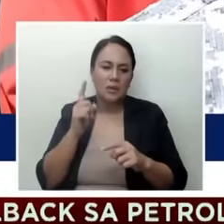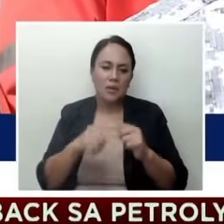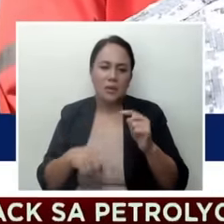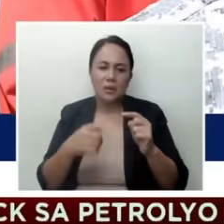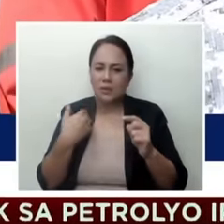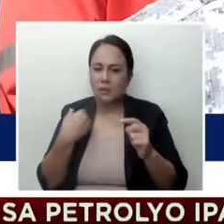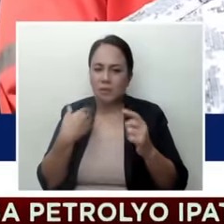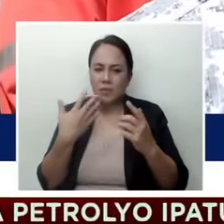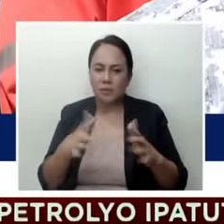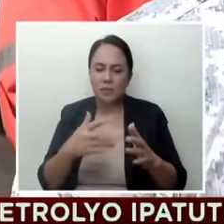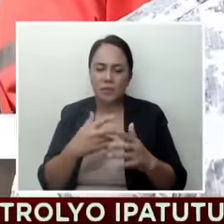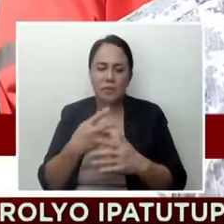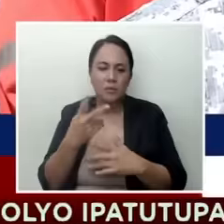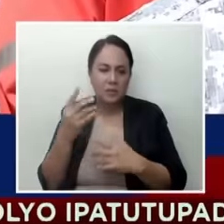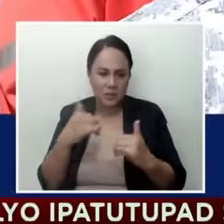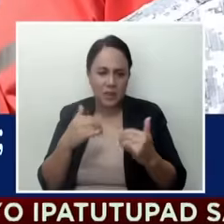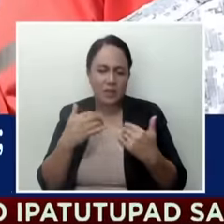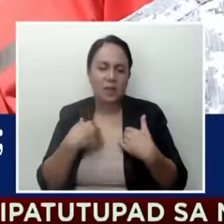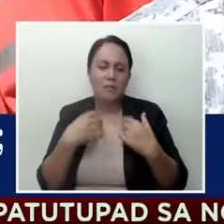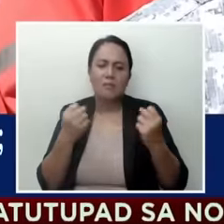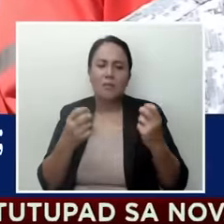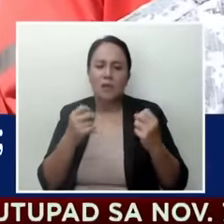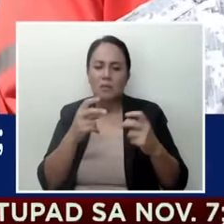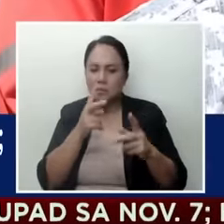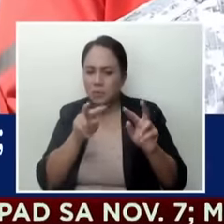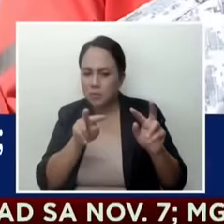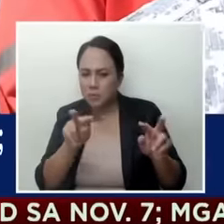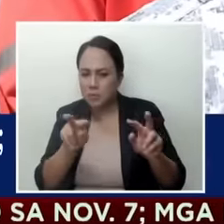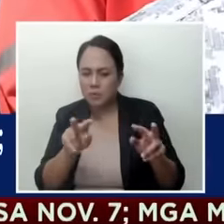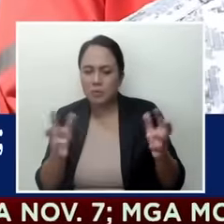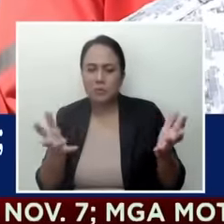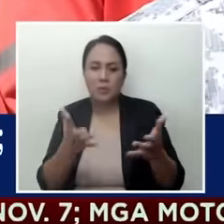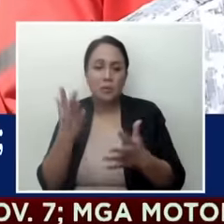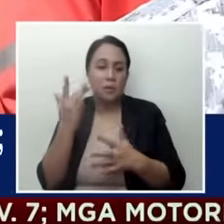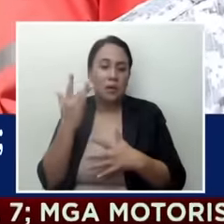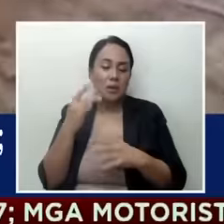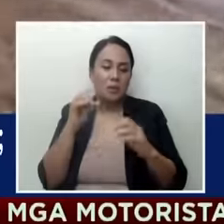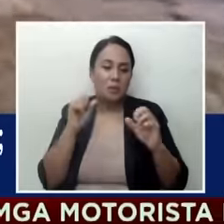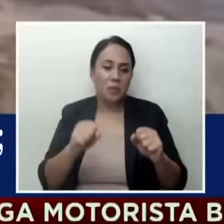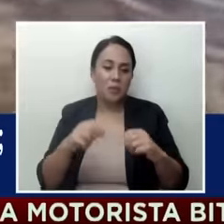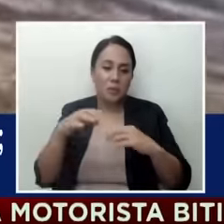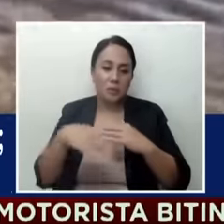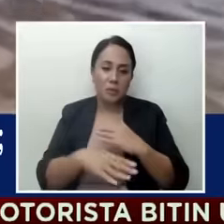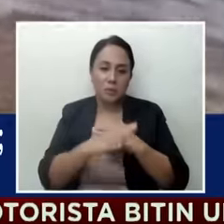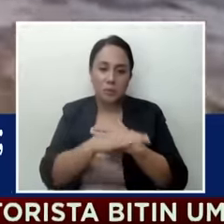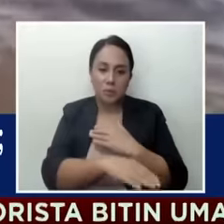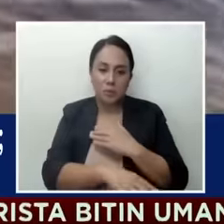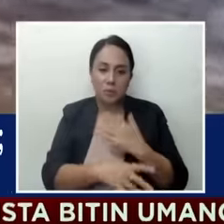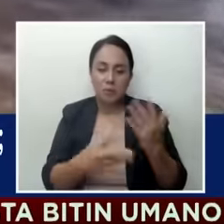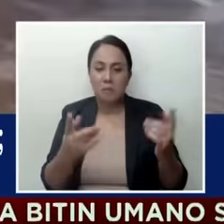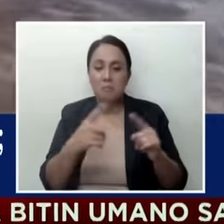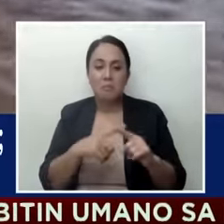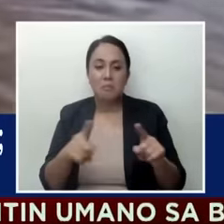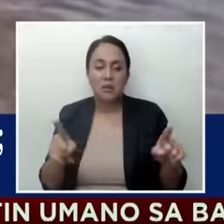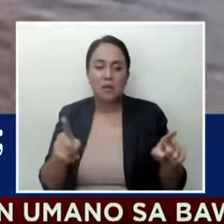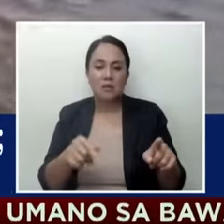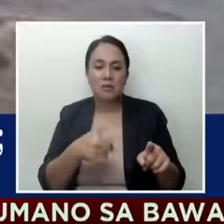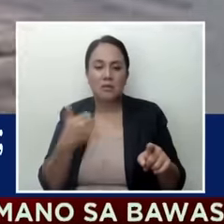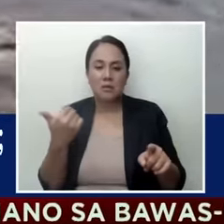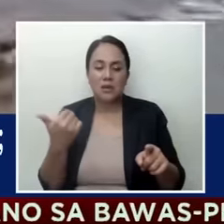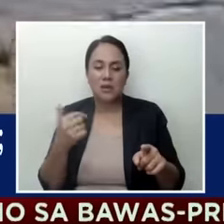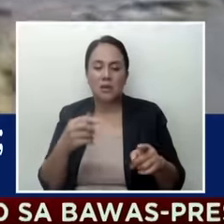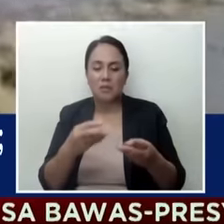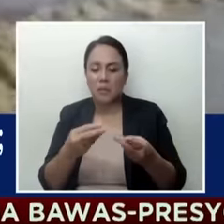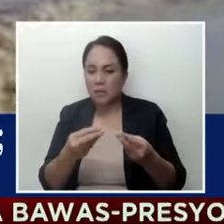ito. We will still be having a lot of monitoring here kasi maaring sa dagat na wala ang ano, pero sa mga buha-buhangin,